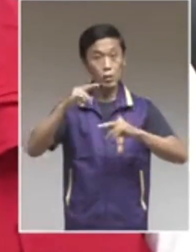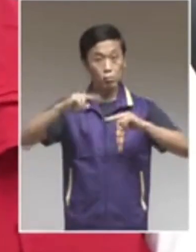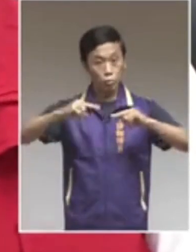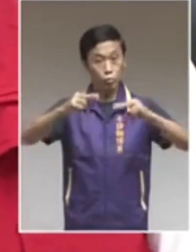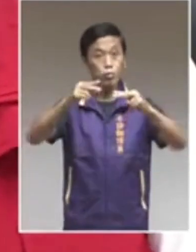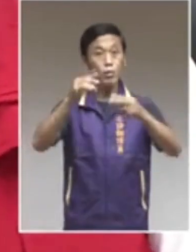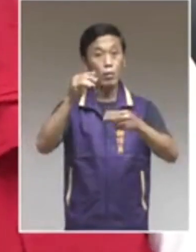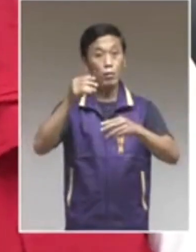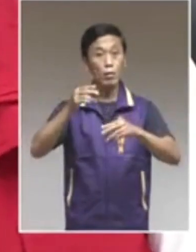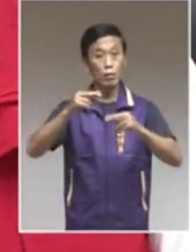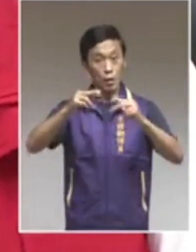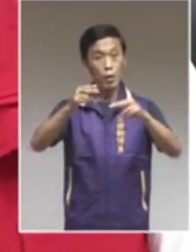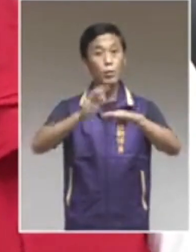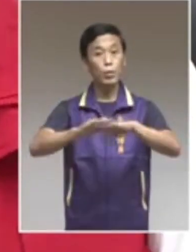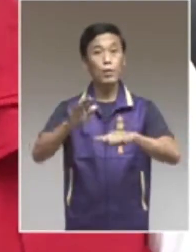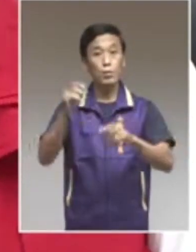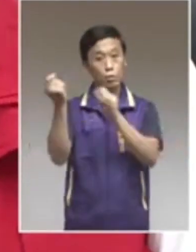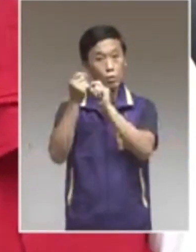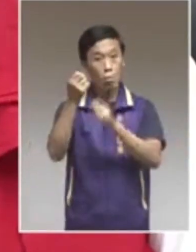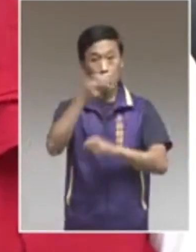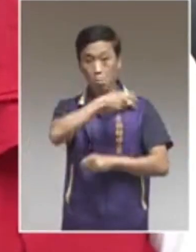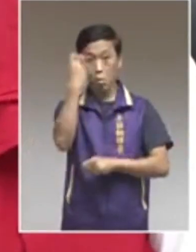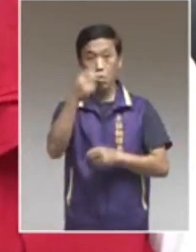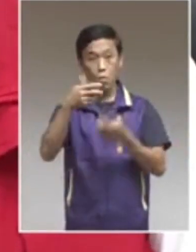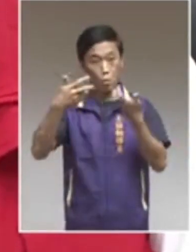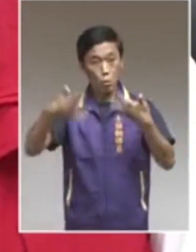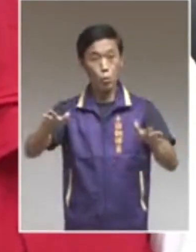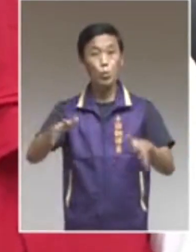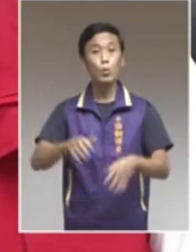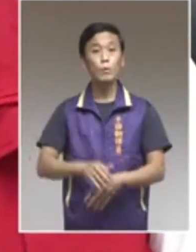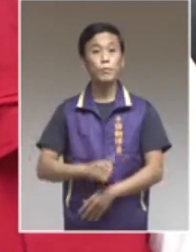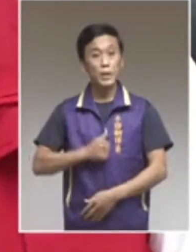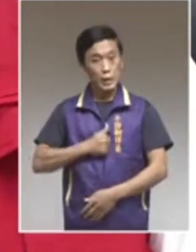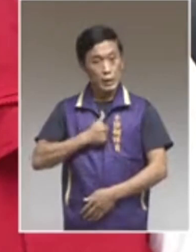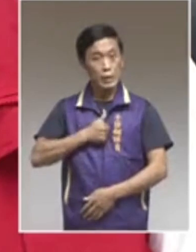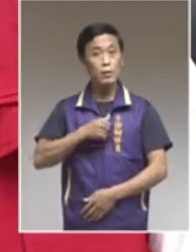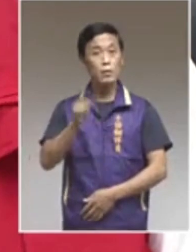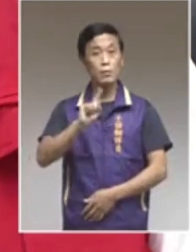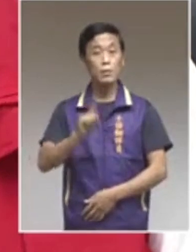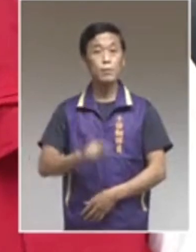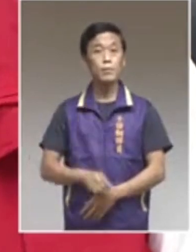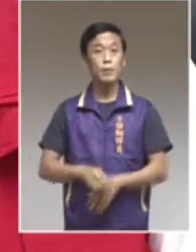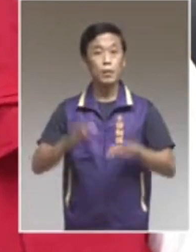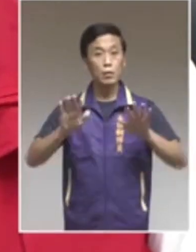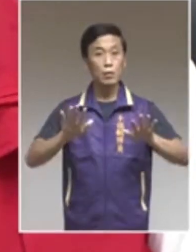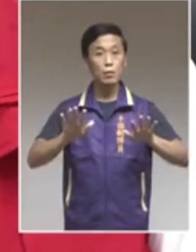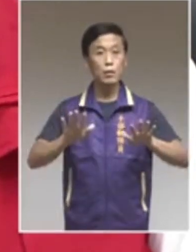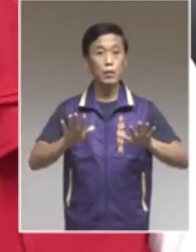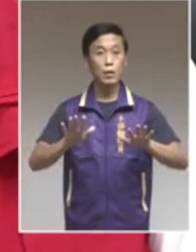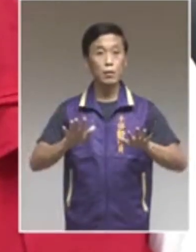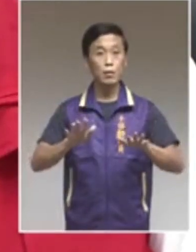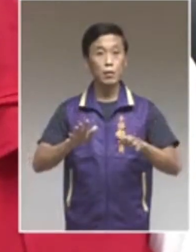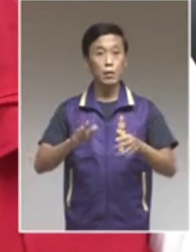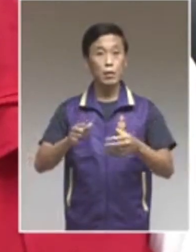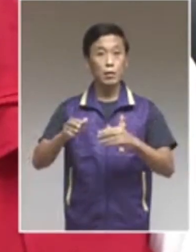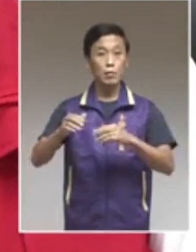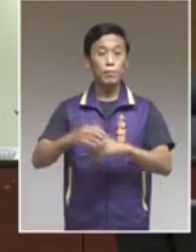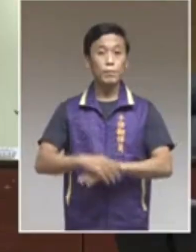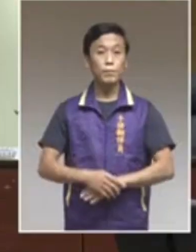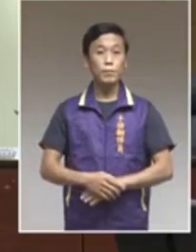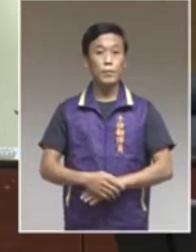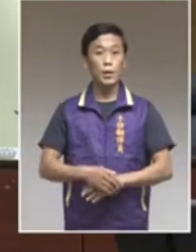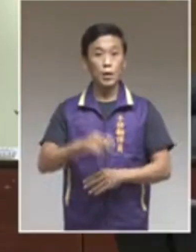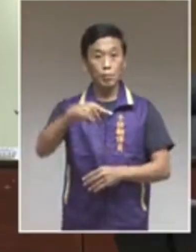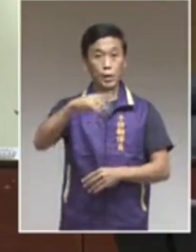个就是我们最近也发现很多，它其实是因为现在在登录的